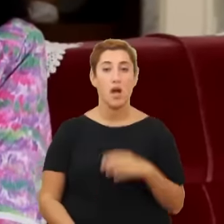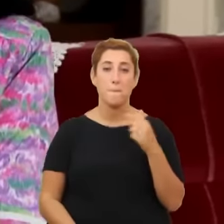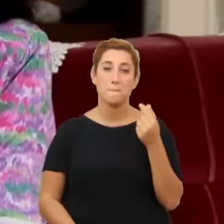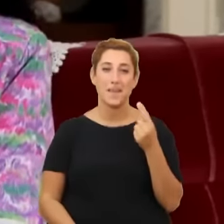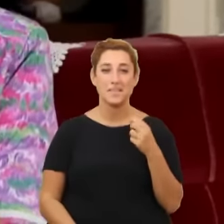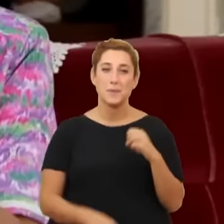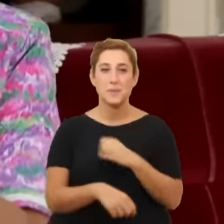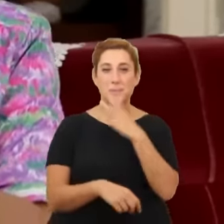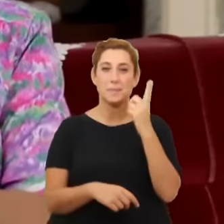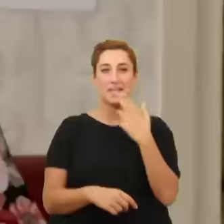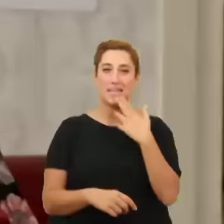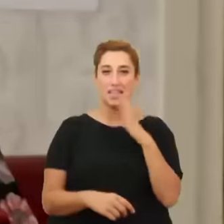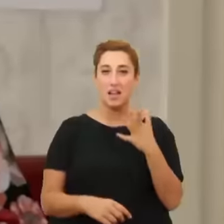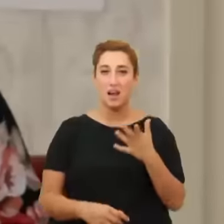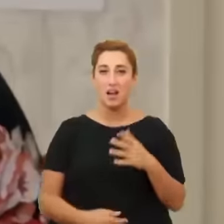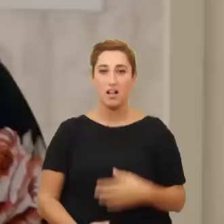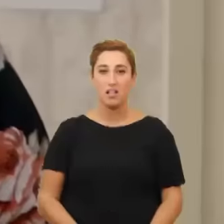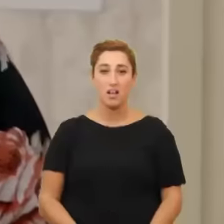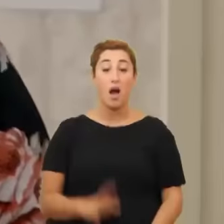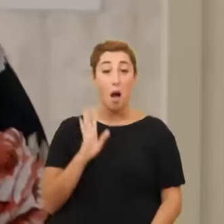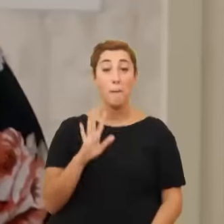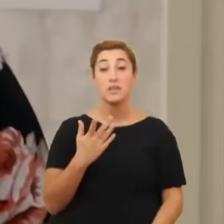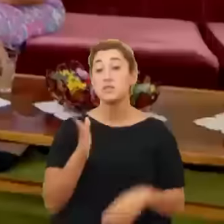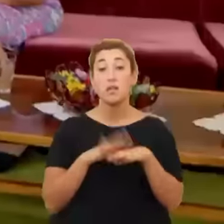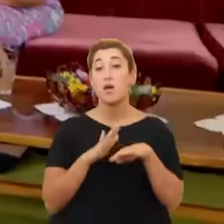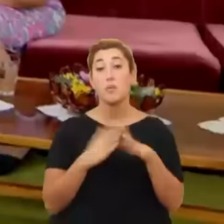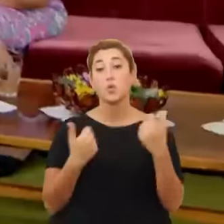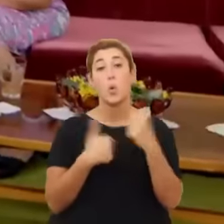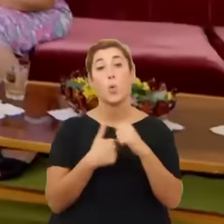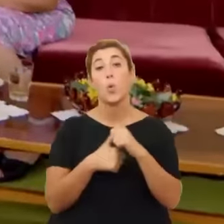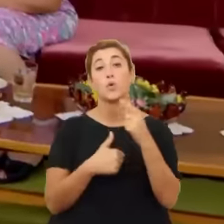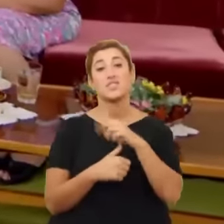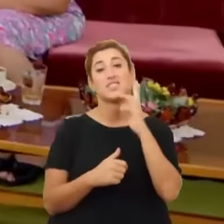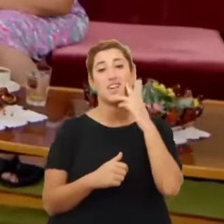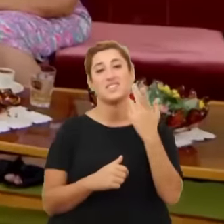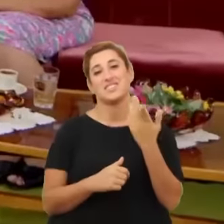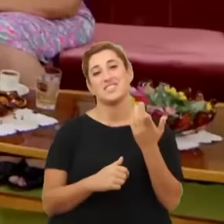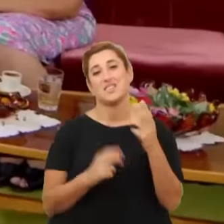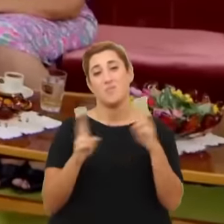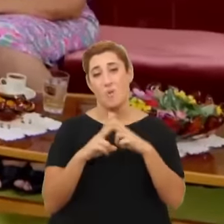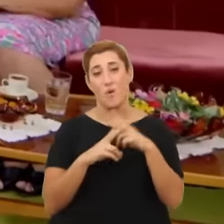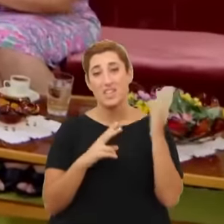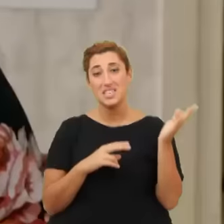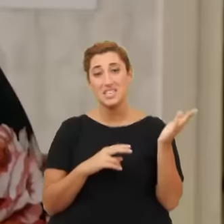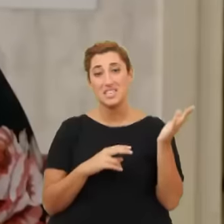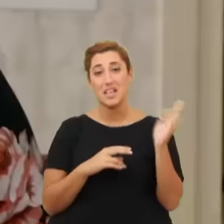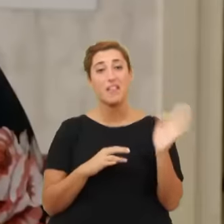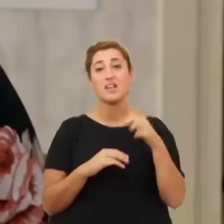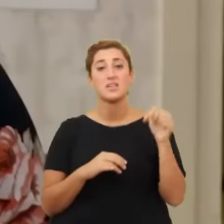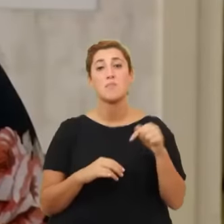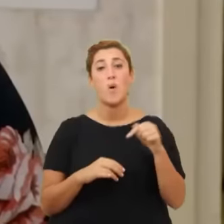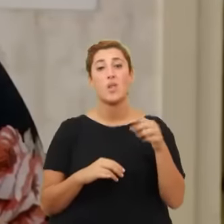Acık huylu da bir kadın o zaman. Huylu. Ama işte ne yapacaksın? Kocası yazık, kıyamam, polis ya. Nasıl